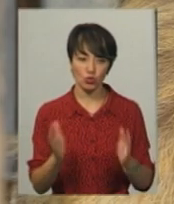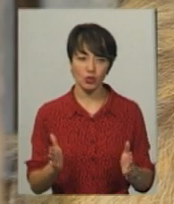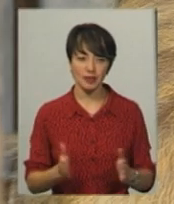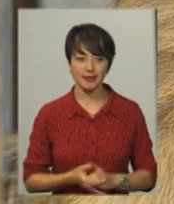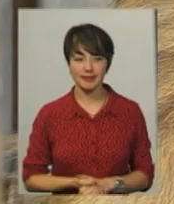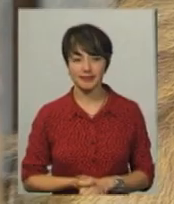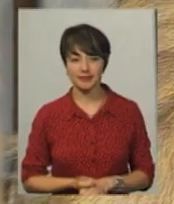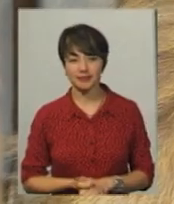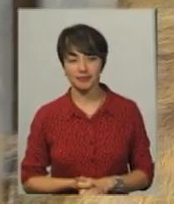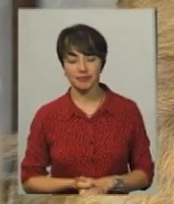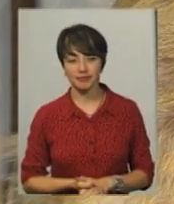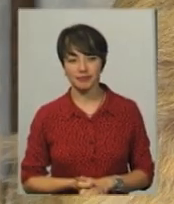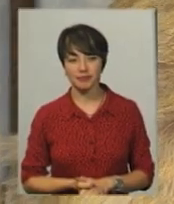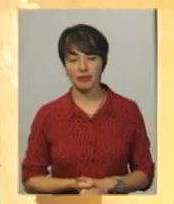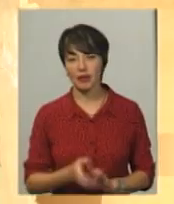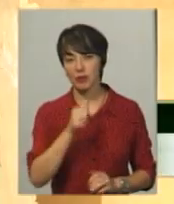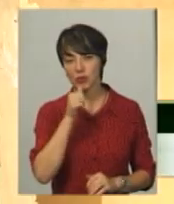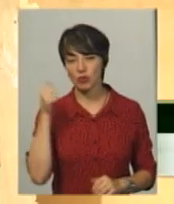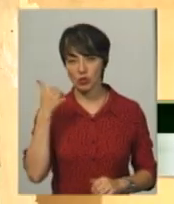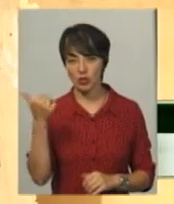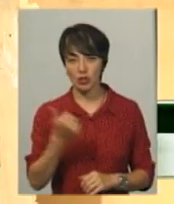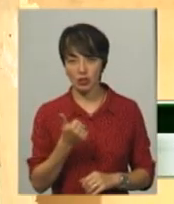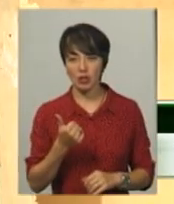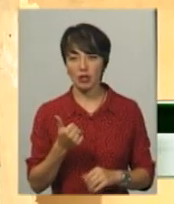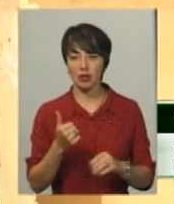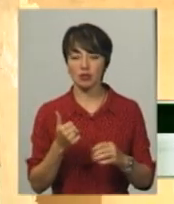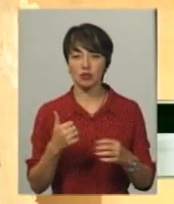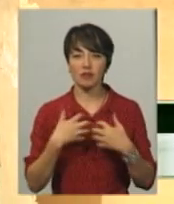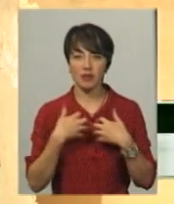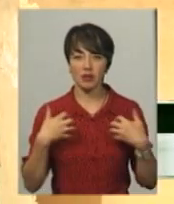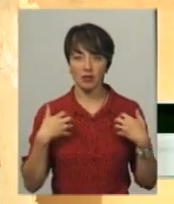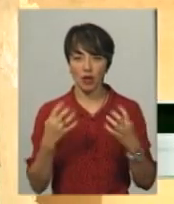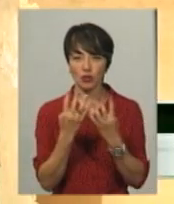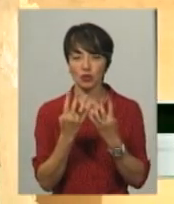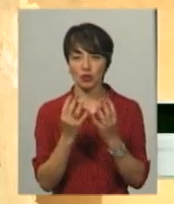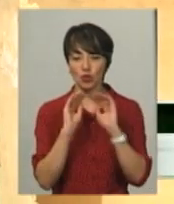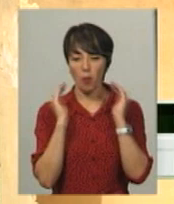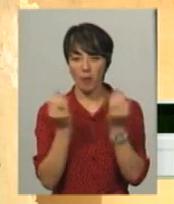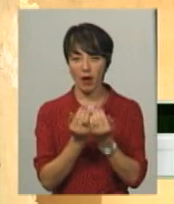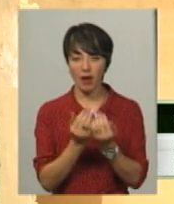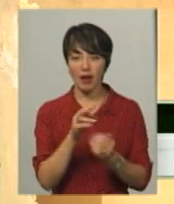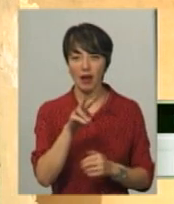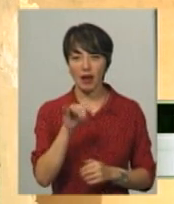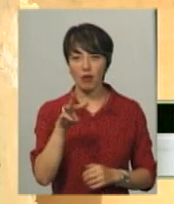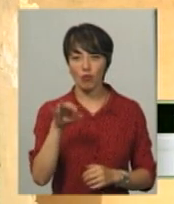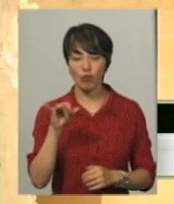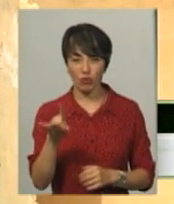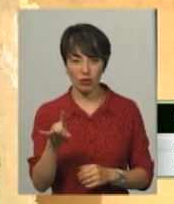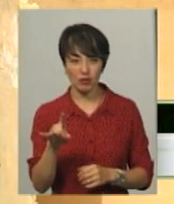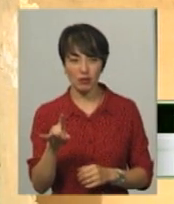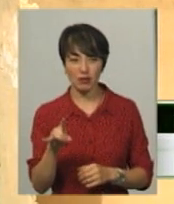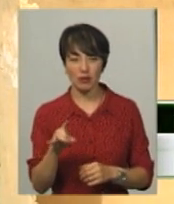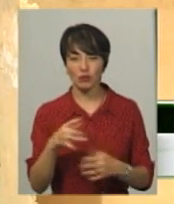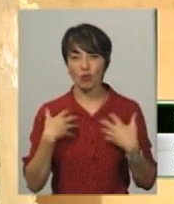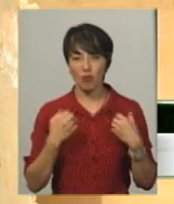зазначає Сергій Пальохін. На прошлому тижні з контактного зоопарку віддали нам лемурчика. У нього теж трошки там зі здоров'ям стали проблеми, не